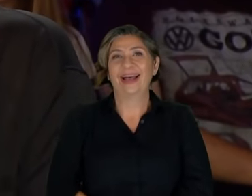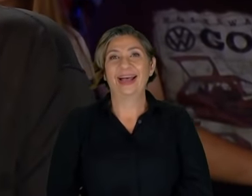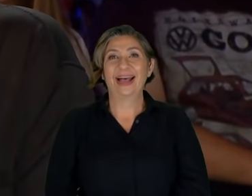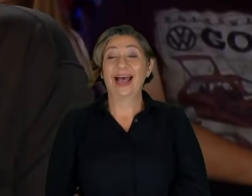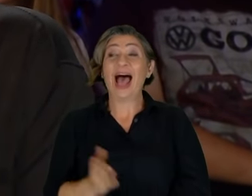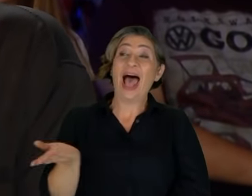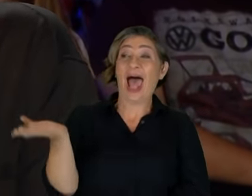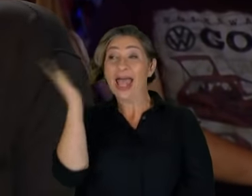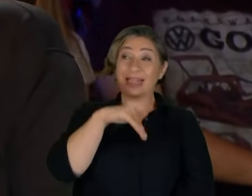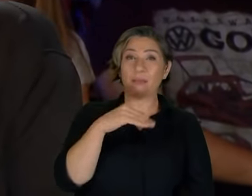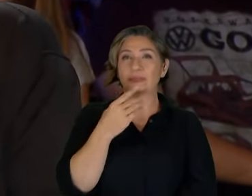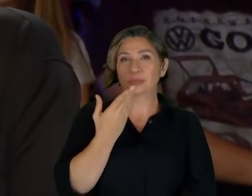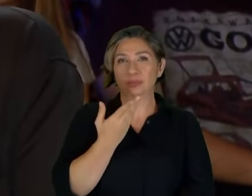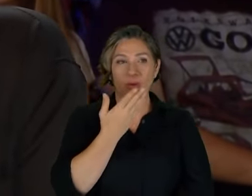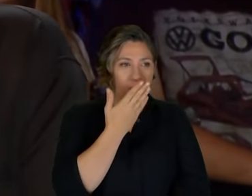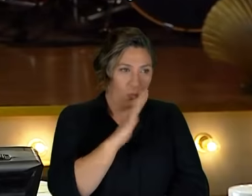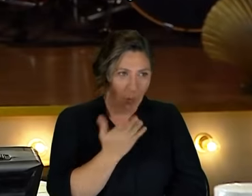Hadi gidelim mi filan? Hiç yok. Yok